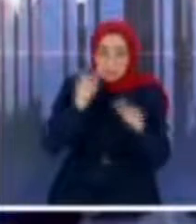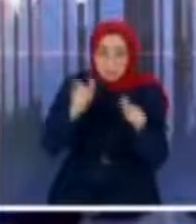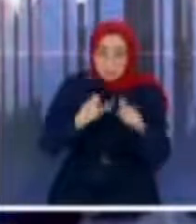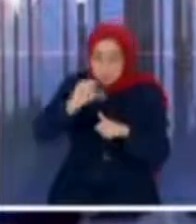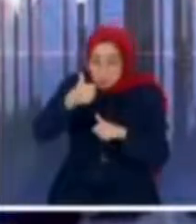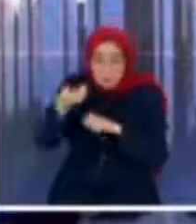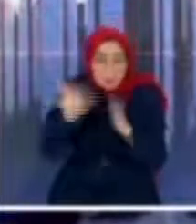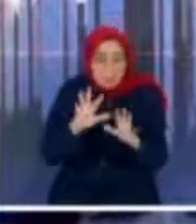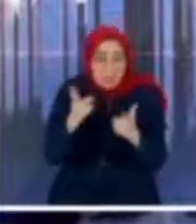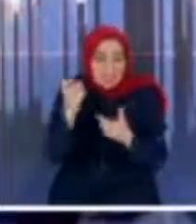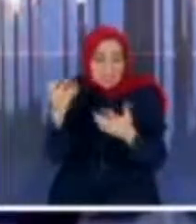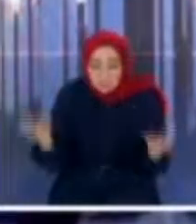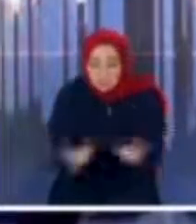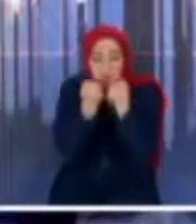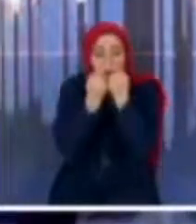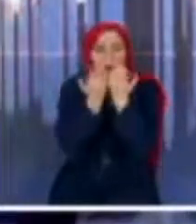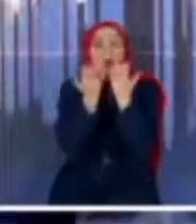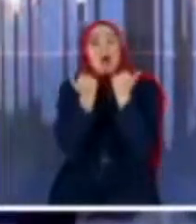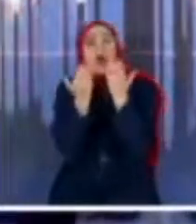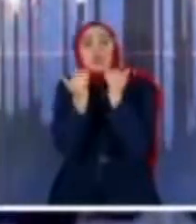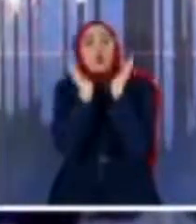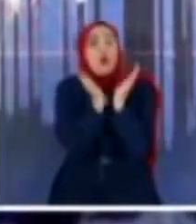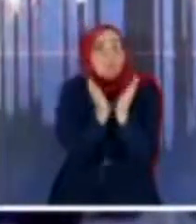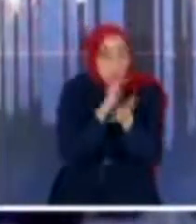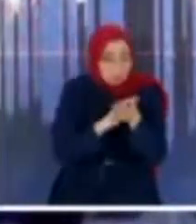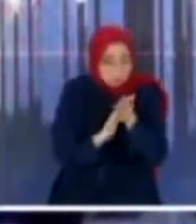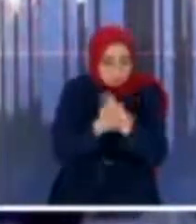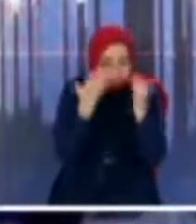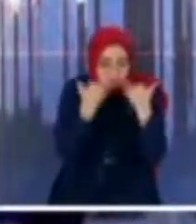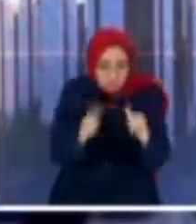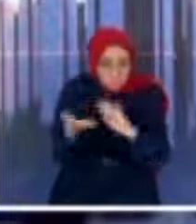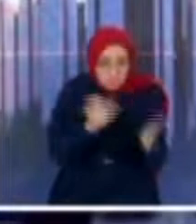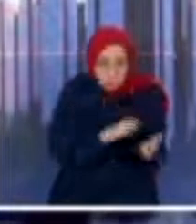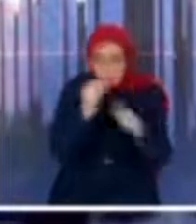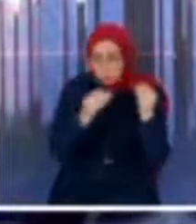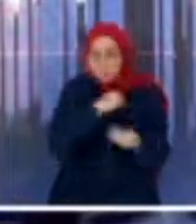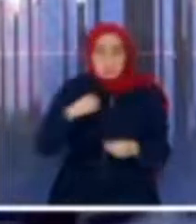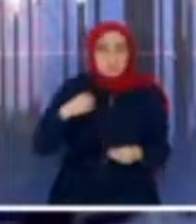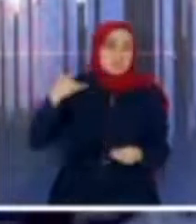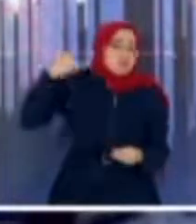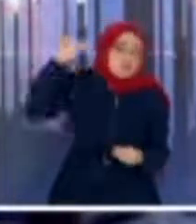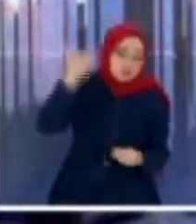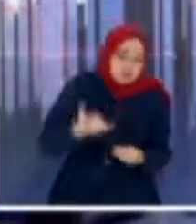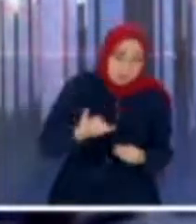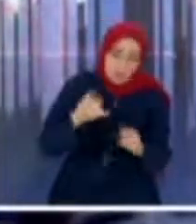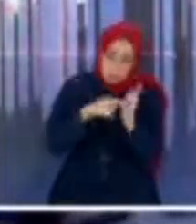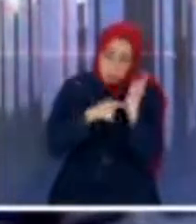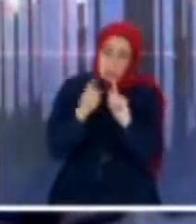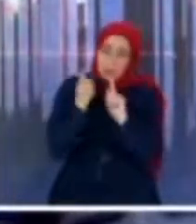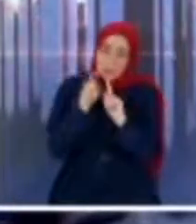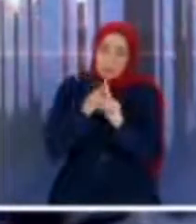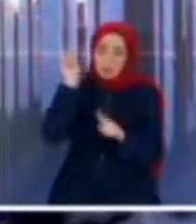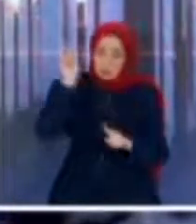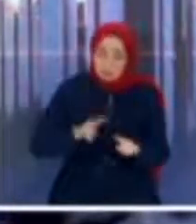الحادث، معناها ما يوصل للسبيتار ما ديجا هو حالته تعكرت. دونك لهنا اهميه الاسعافات الاوليه تظهر في اللحظات